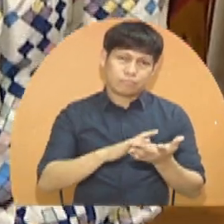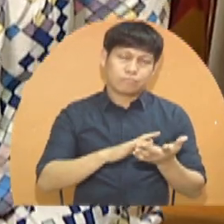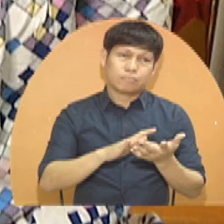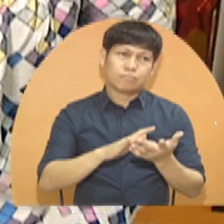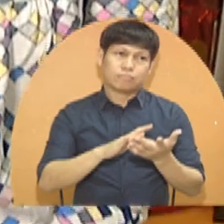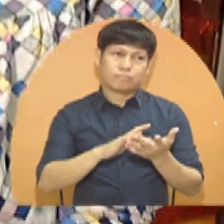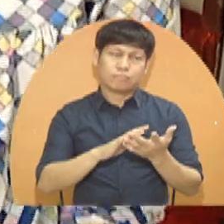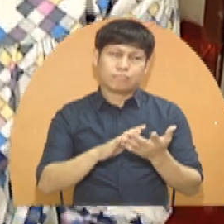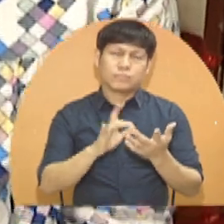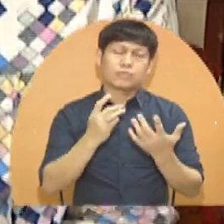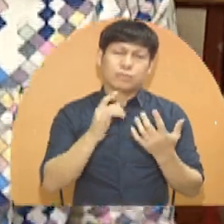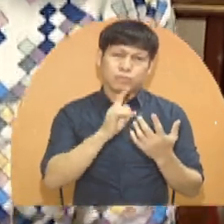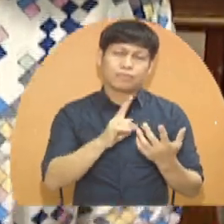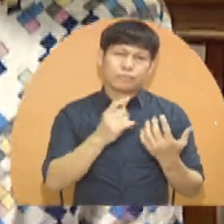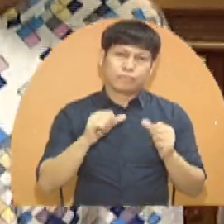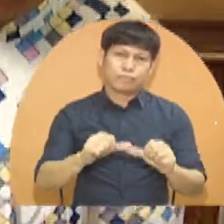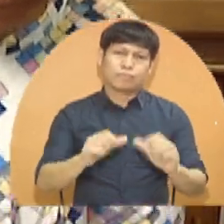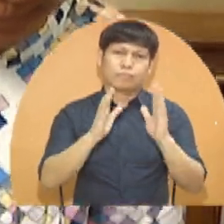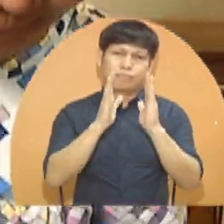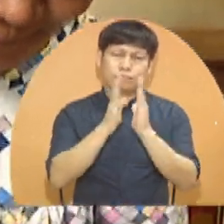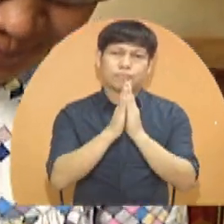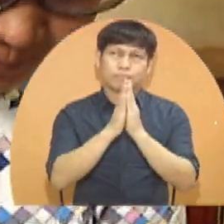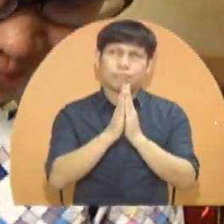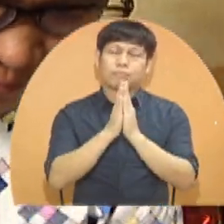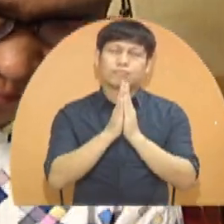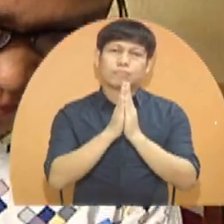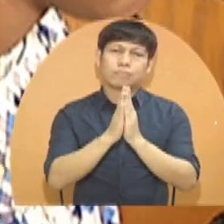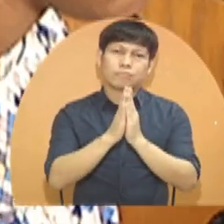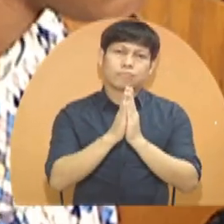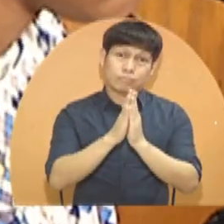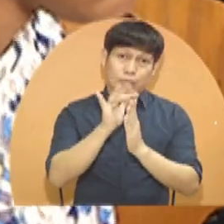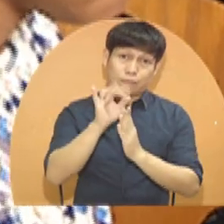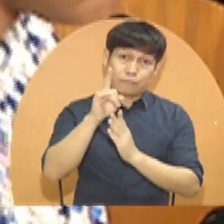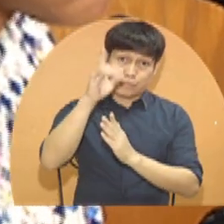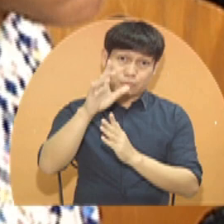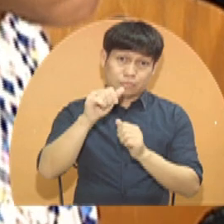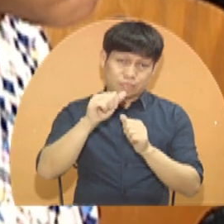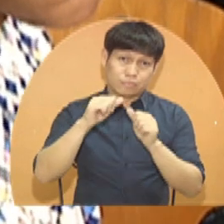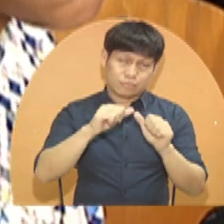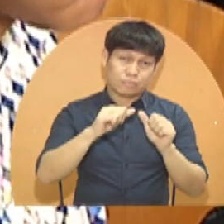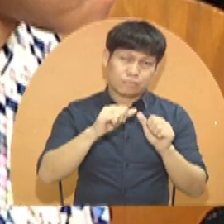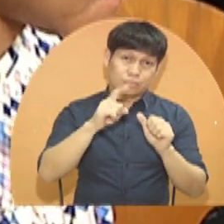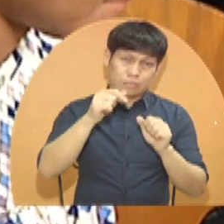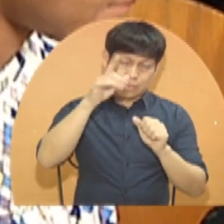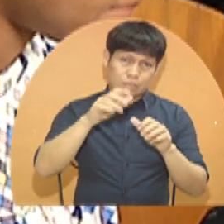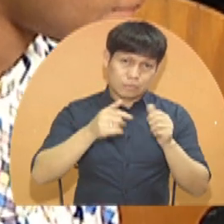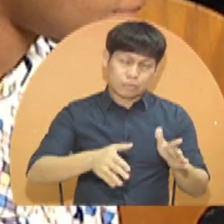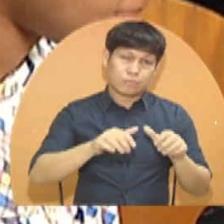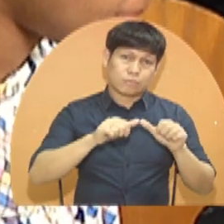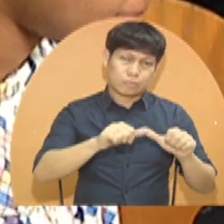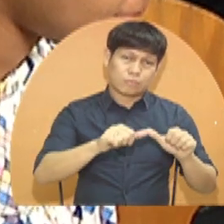Kaya po hindi, inano ko na lang po, pinag-pray. Kaya sabi ko po, kung bubuhayin pa po ako, lalaban po. Pero pag wala